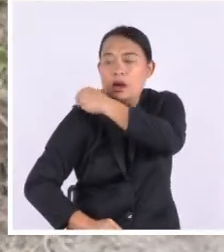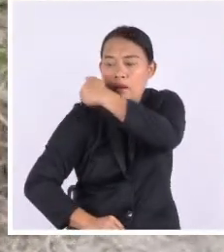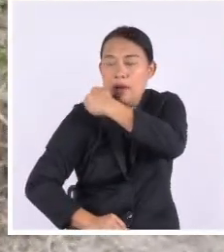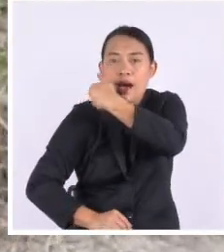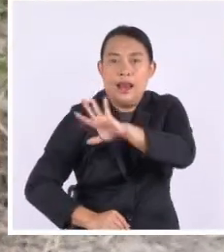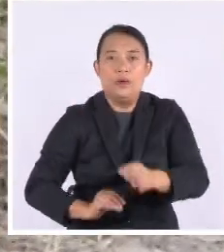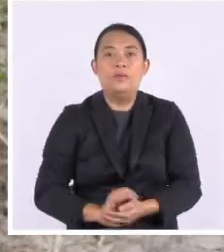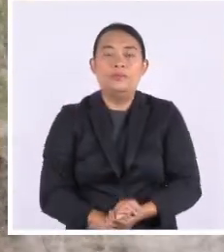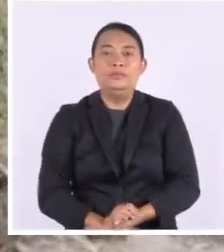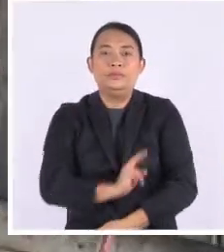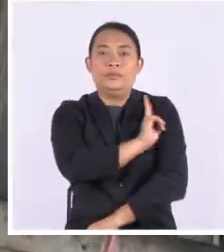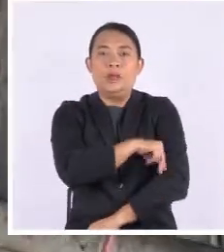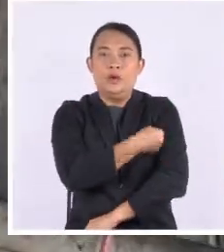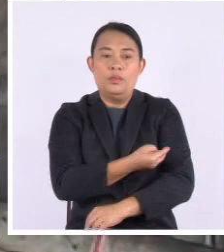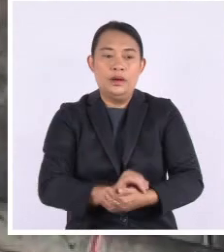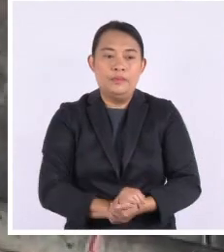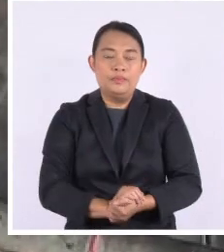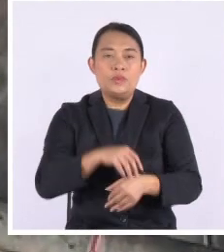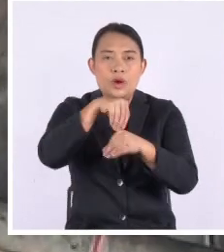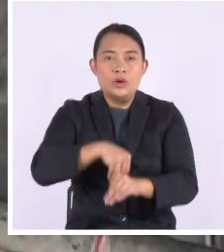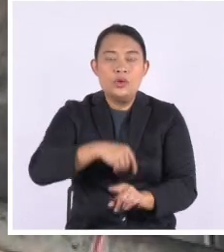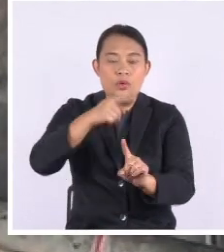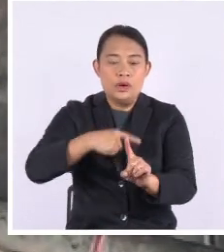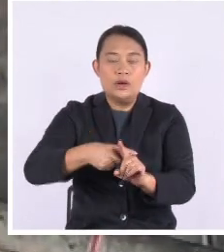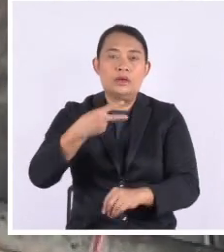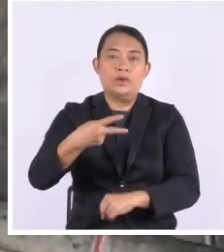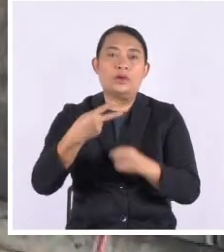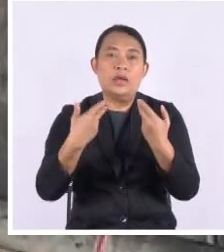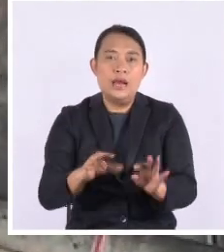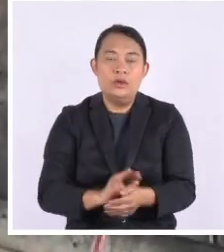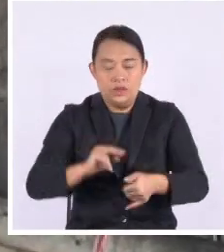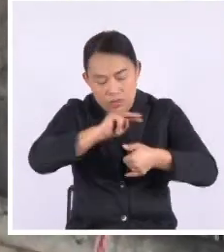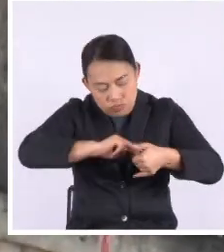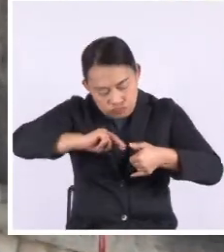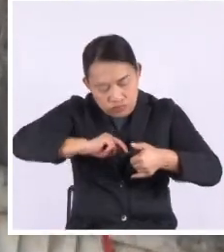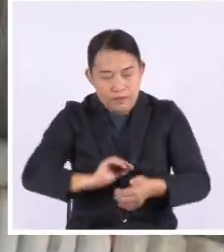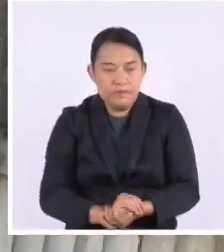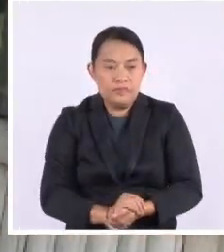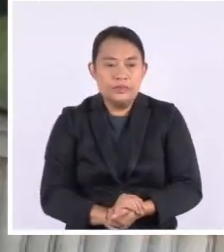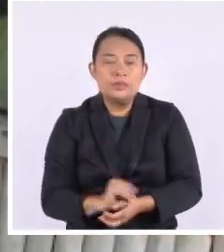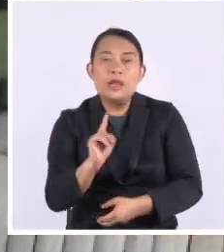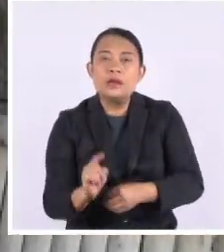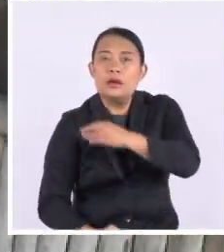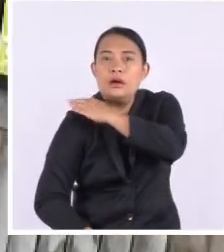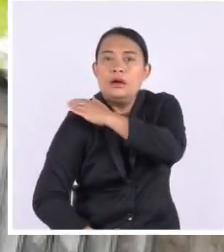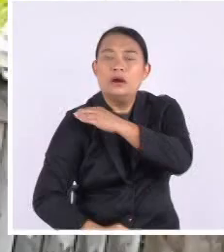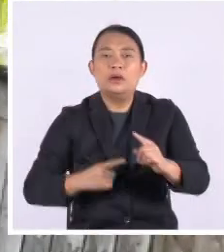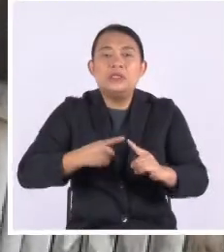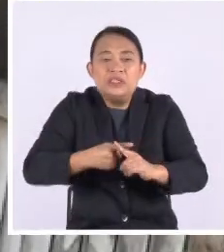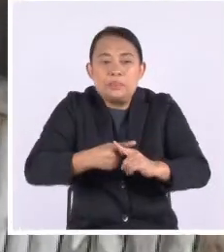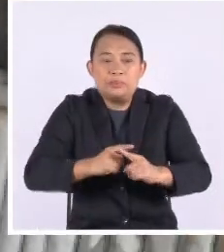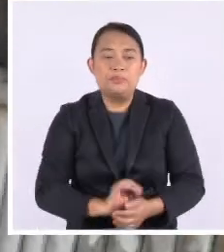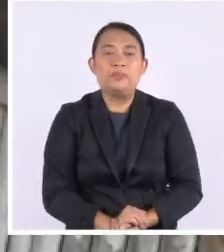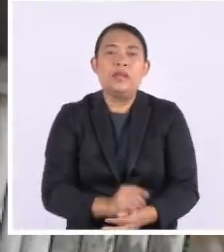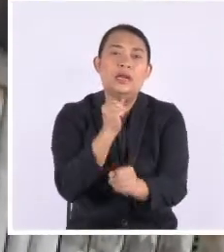ที่โรงพยาบาลรักษาตัวมา2เดือนเศษแต่เนื่องจากว่ามันเป็นฝีอะค่ะมันเจ็บอะคุณตาบอกว่าก็ไม่สามารถ